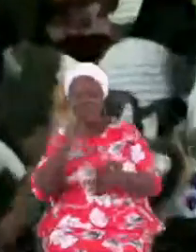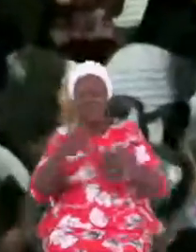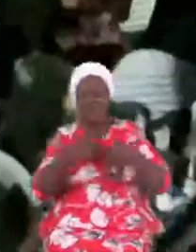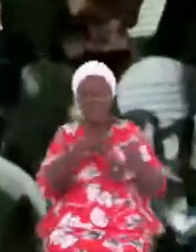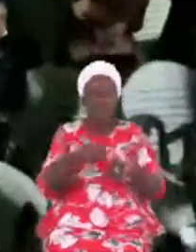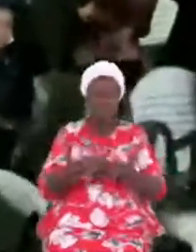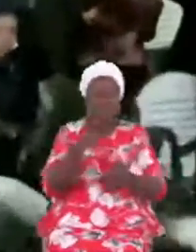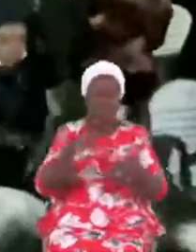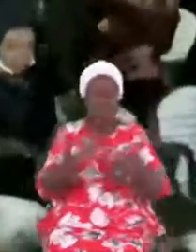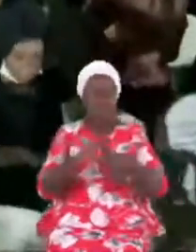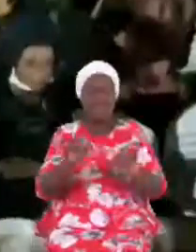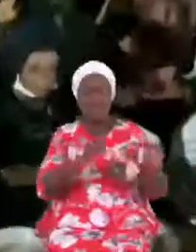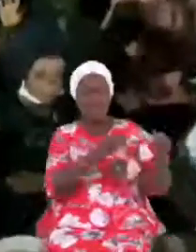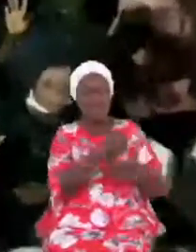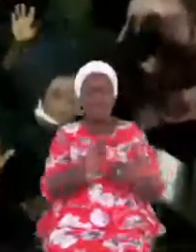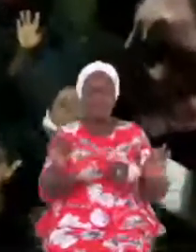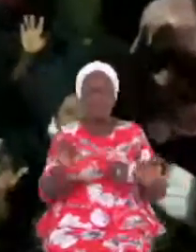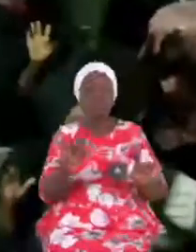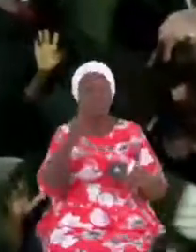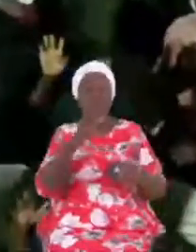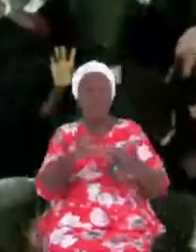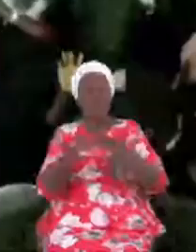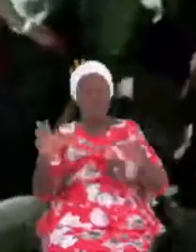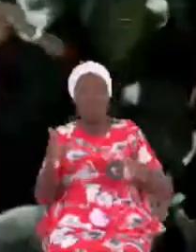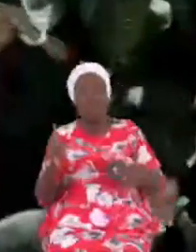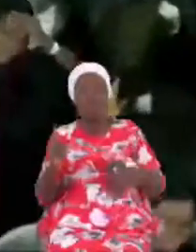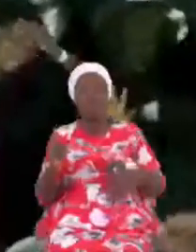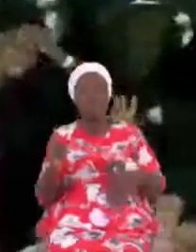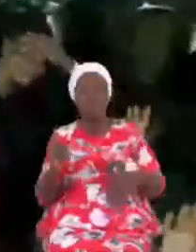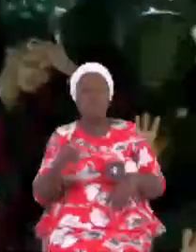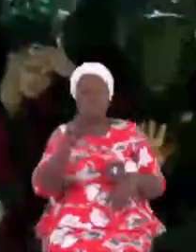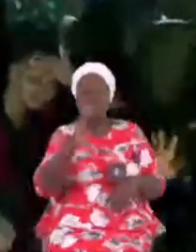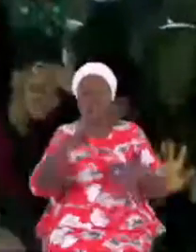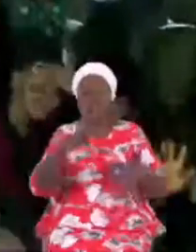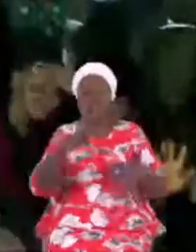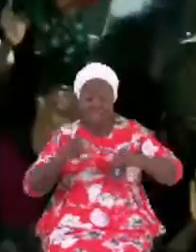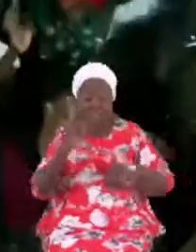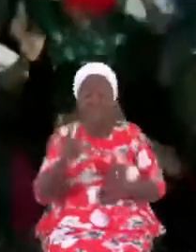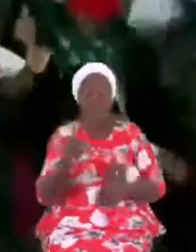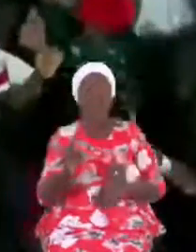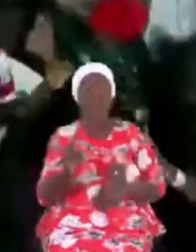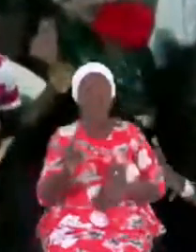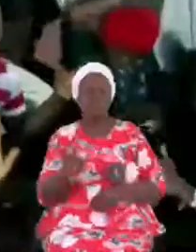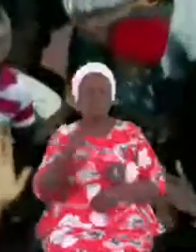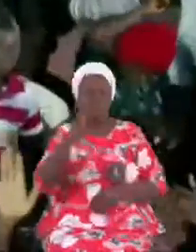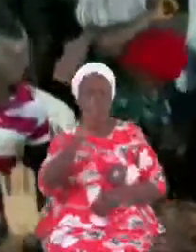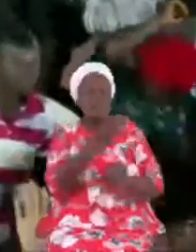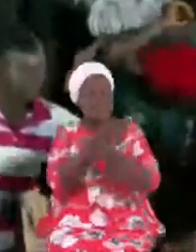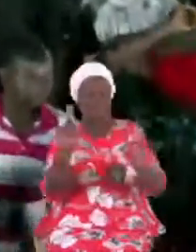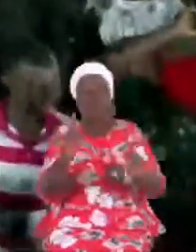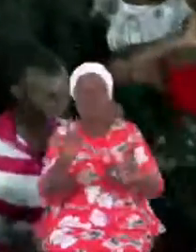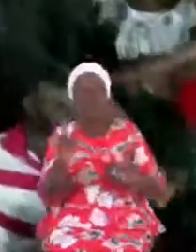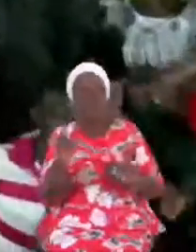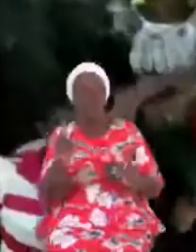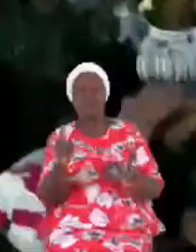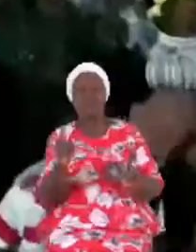tu es affranchi, tu es délié, tu es guéri. Tu es délivré.